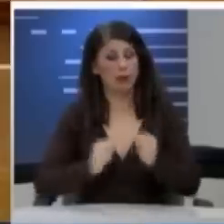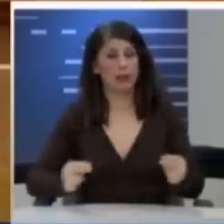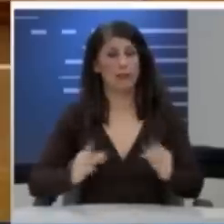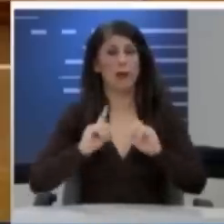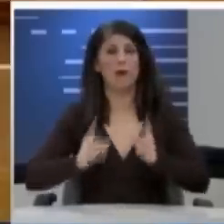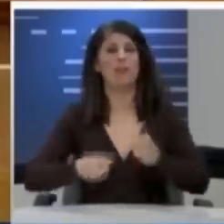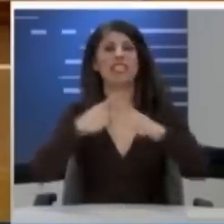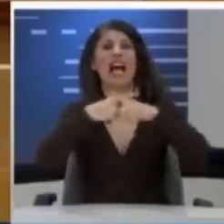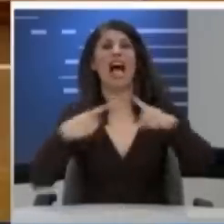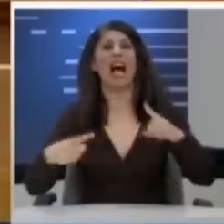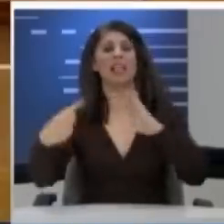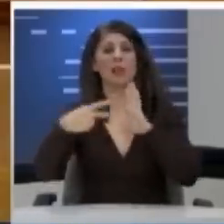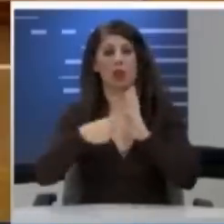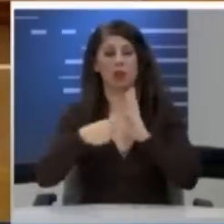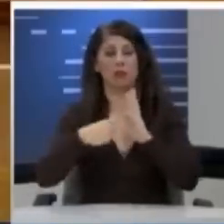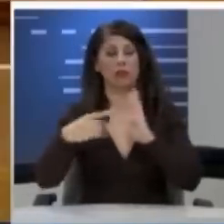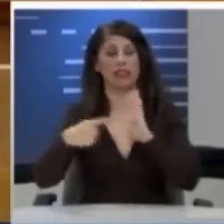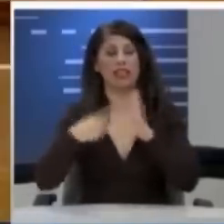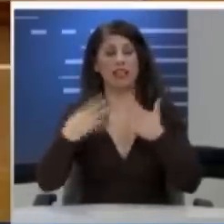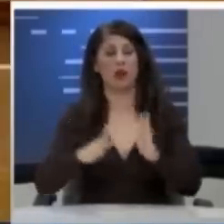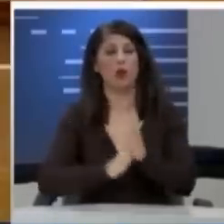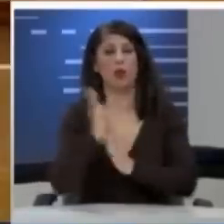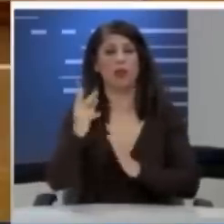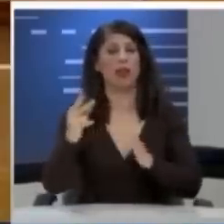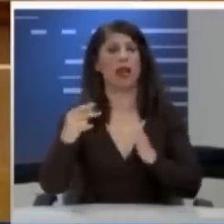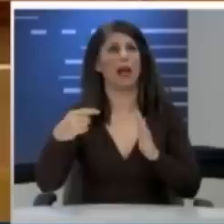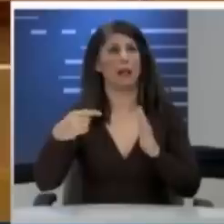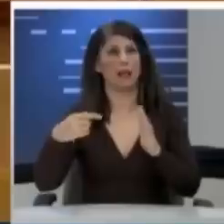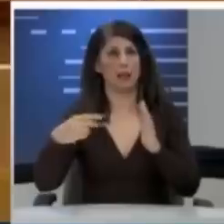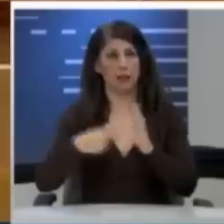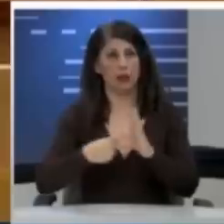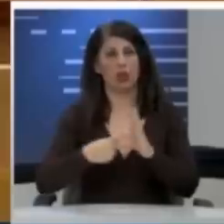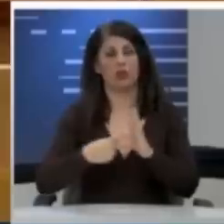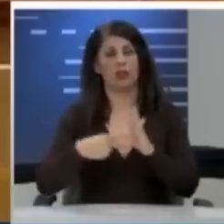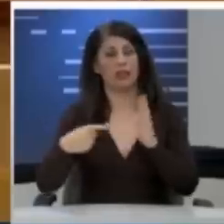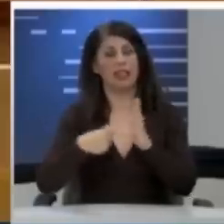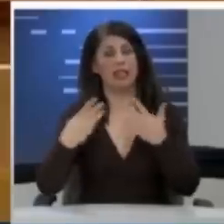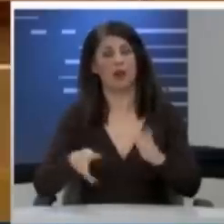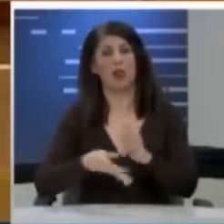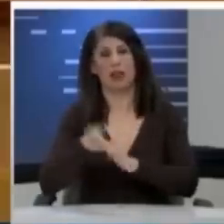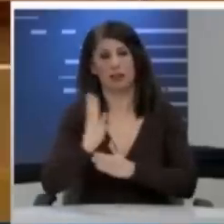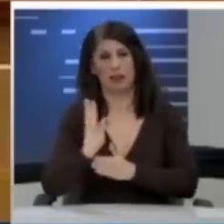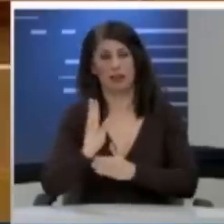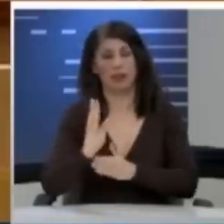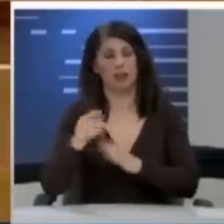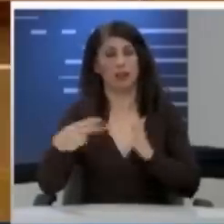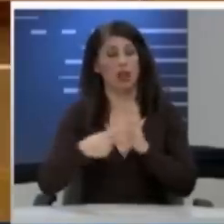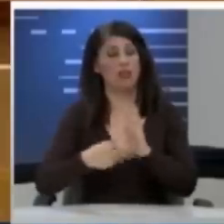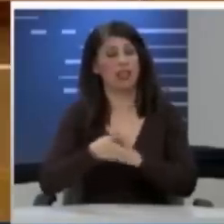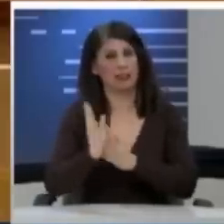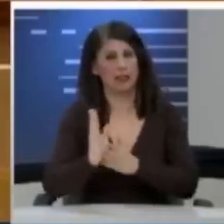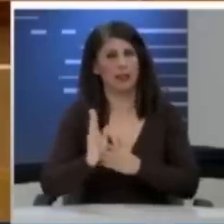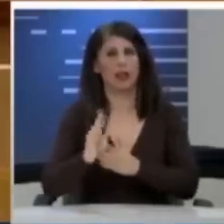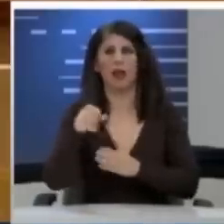την απόφαση του Συνταγματικού Δικαστηρίου της Ιταλίας του 14. Όσο για τις αποζημιώσεις προς